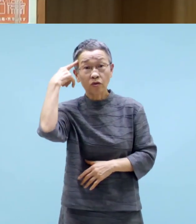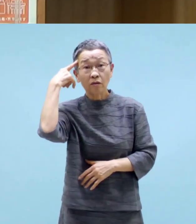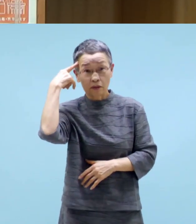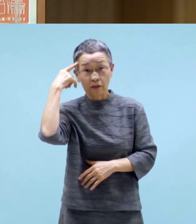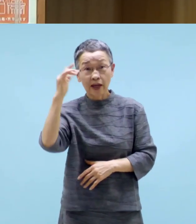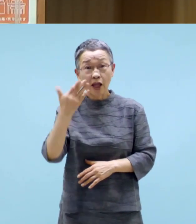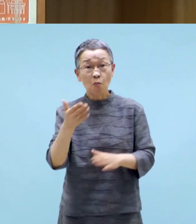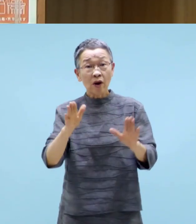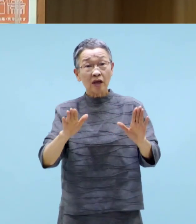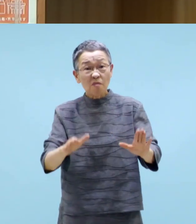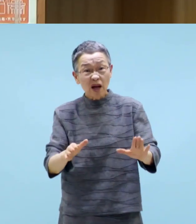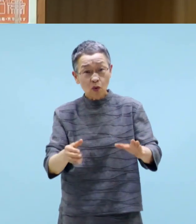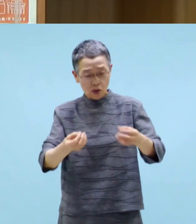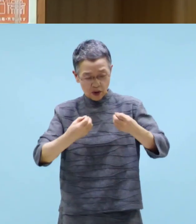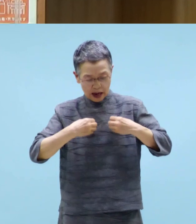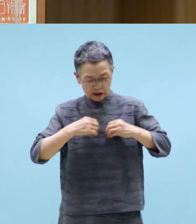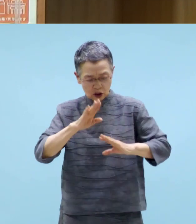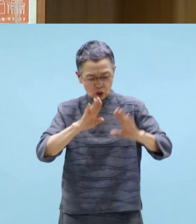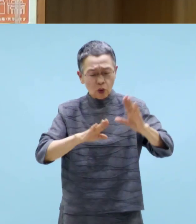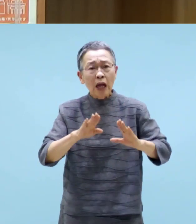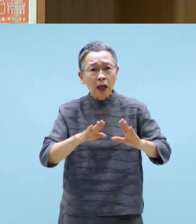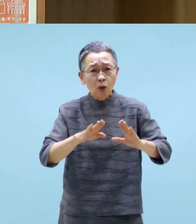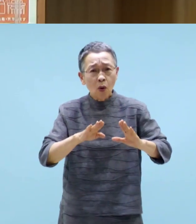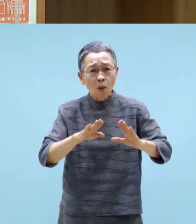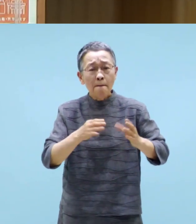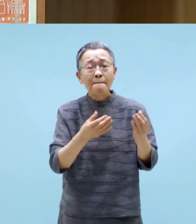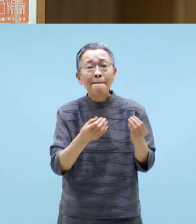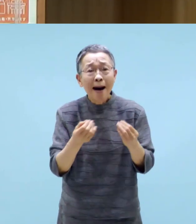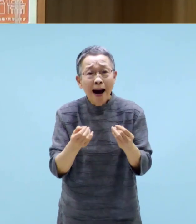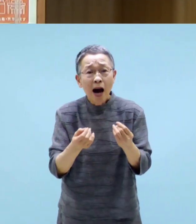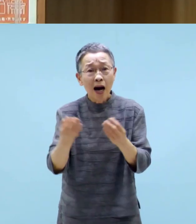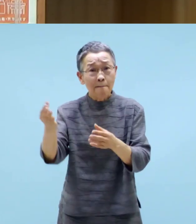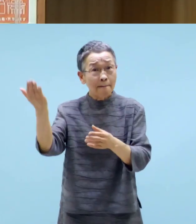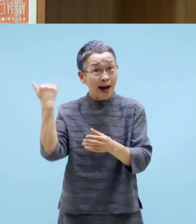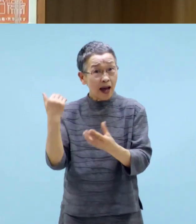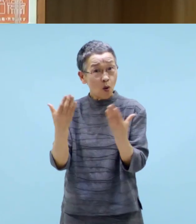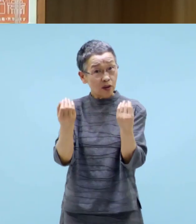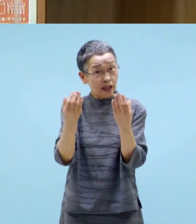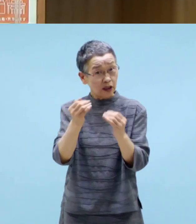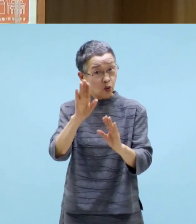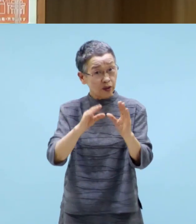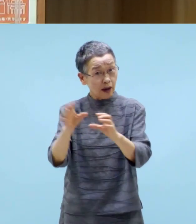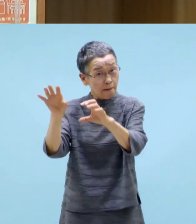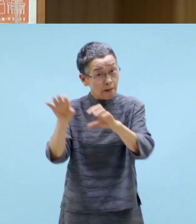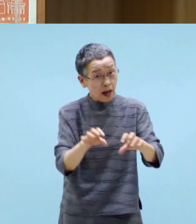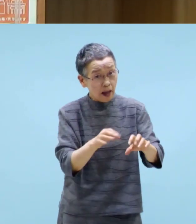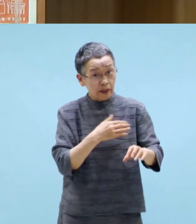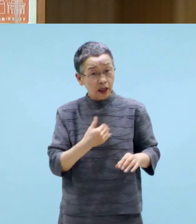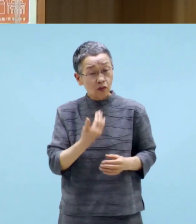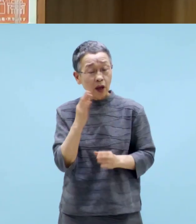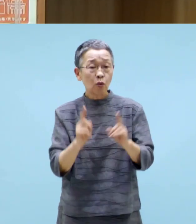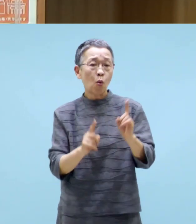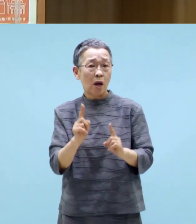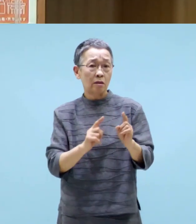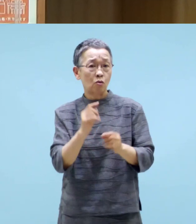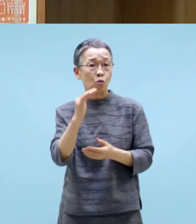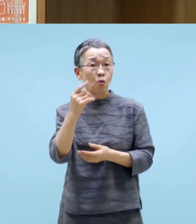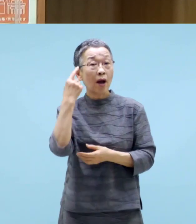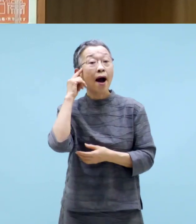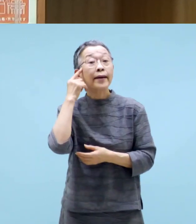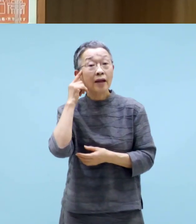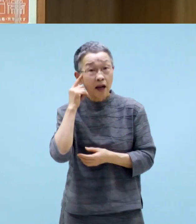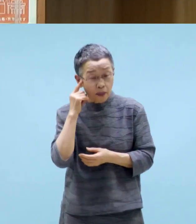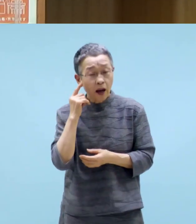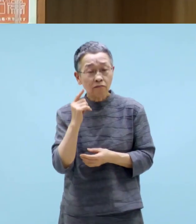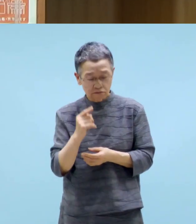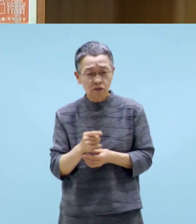今の感染状況で同じことができるのかというふうに考えたときに、まあ、これは当然今回のモデル事業をやらなく